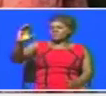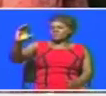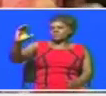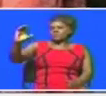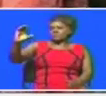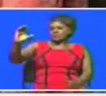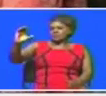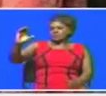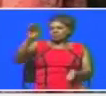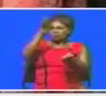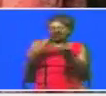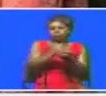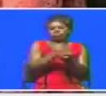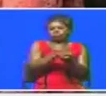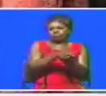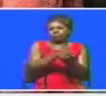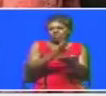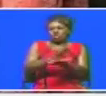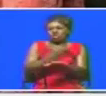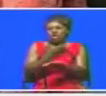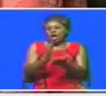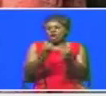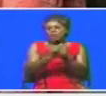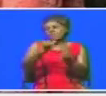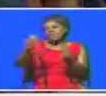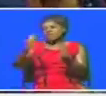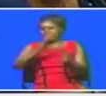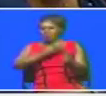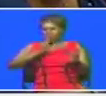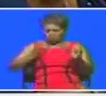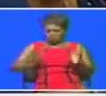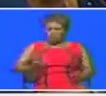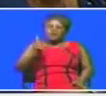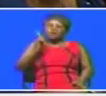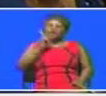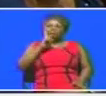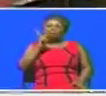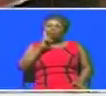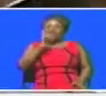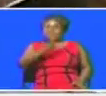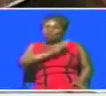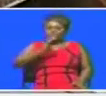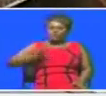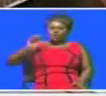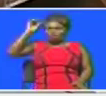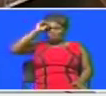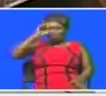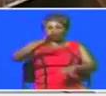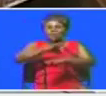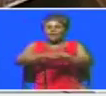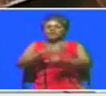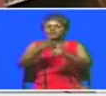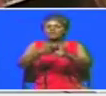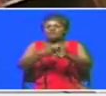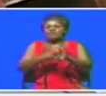be watered down by way of sharing them with other commissioners. Hapo kesho kamati hiyo itapokea maoni na mapendekezo